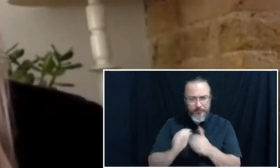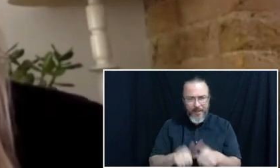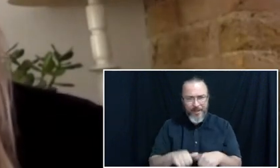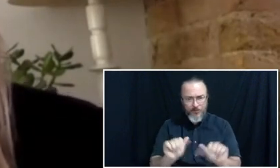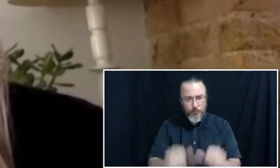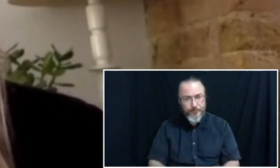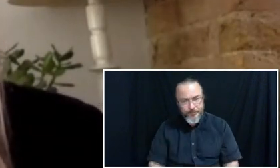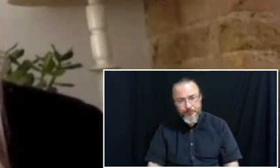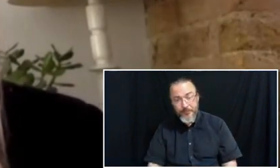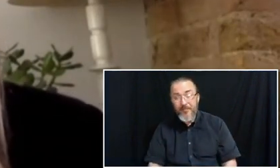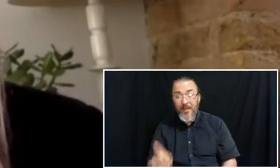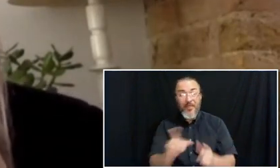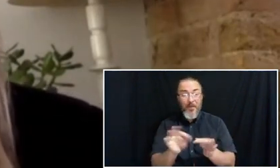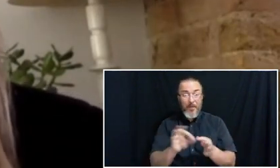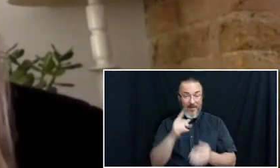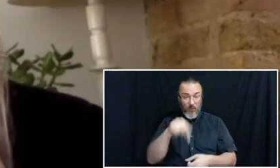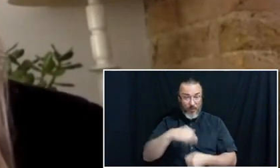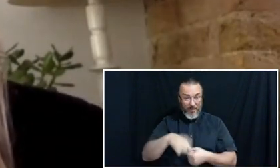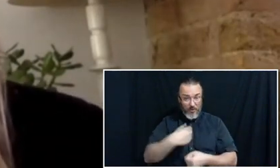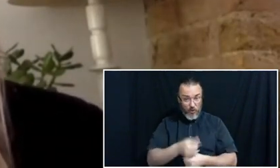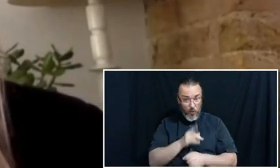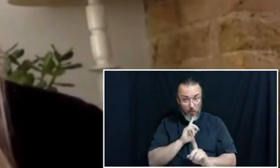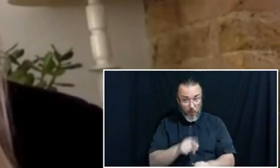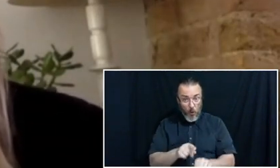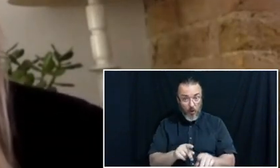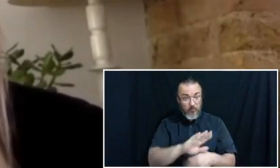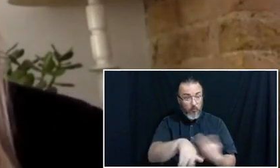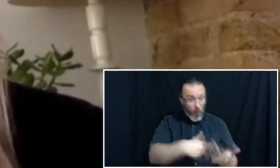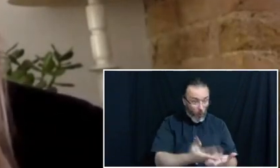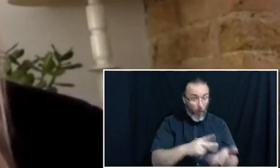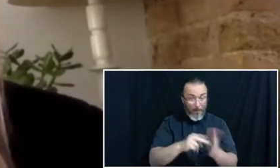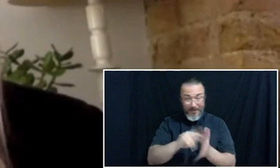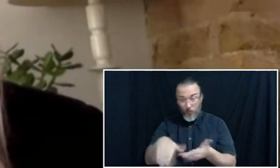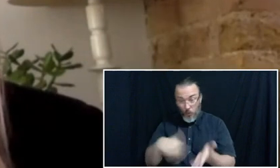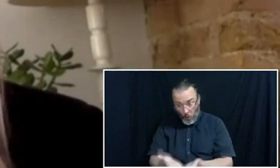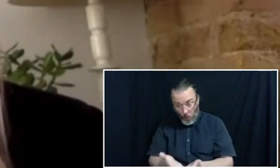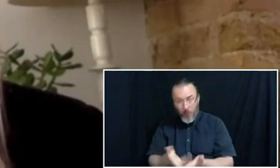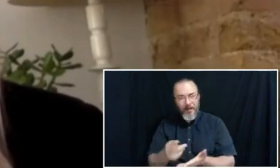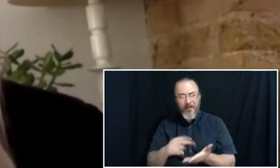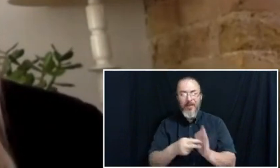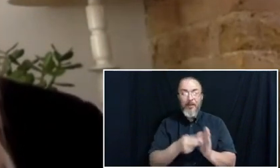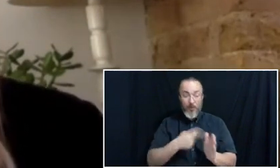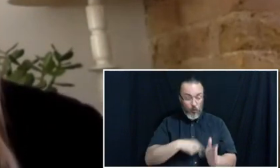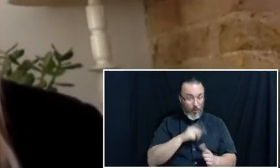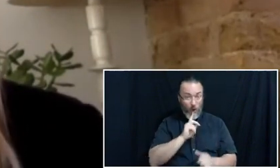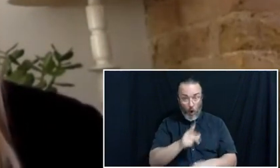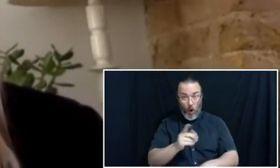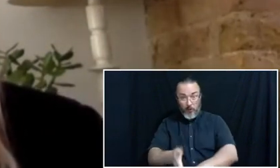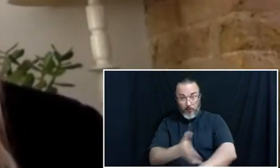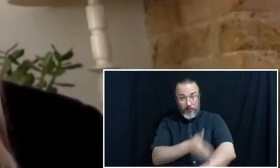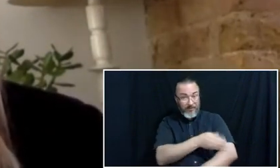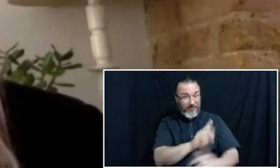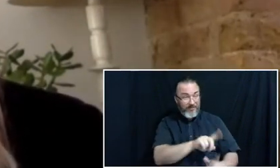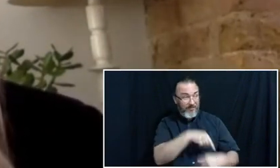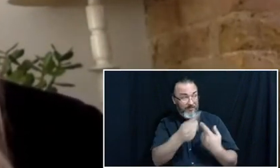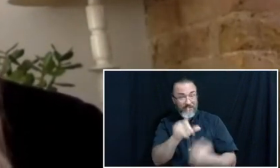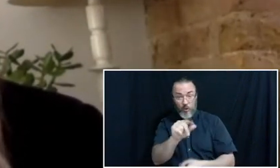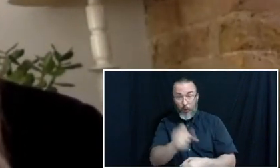la responsabilisation. Le message du rapport sur l'inclusion nous rappelle que malgré tant de progrès ces 2 dernières